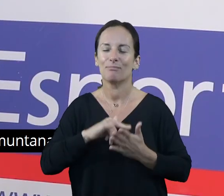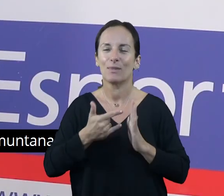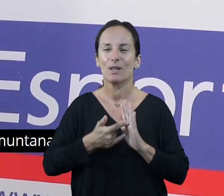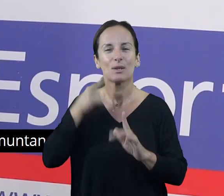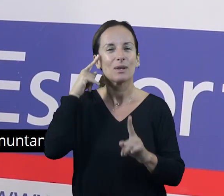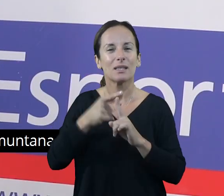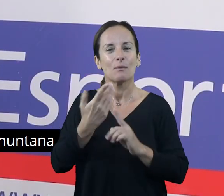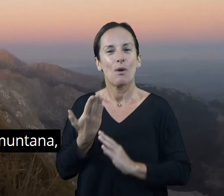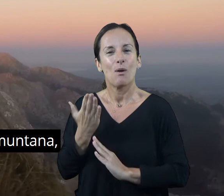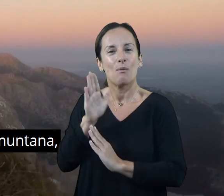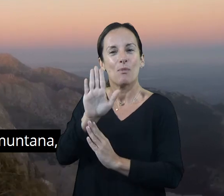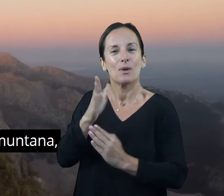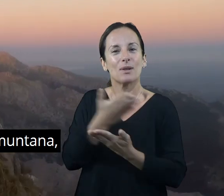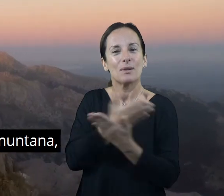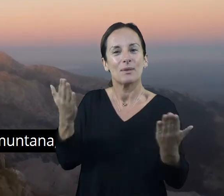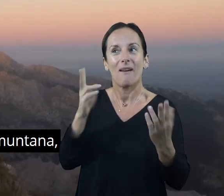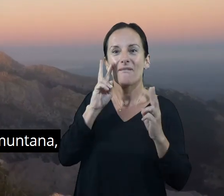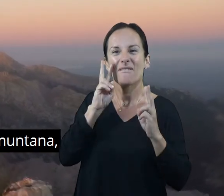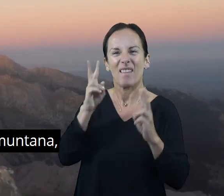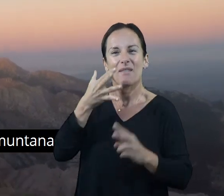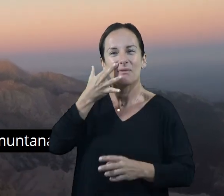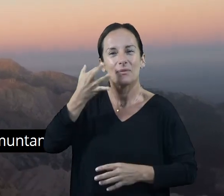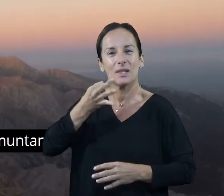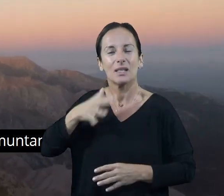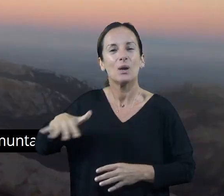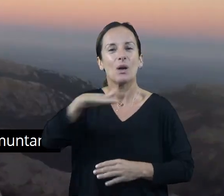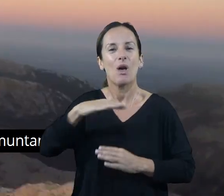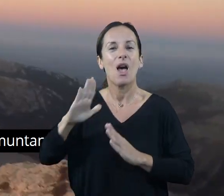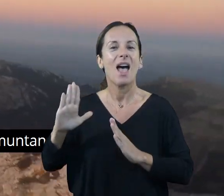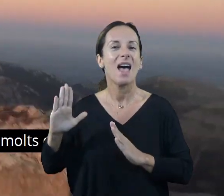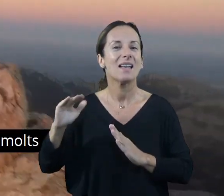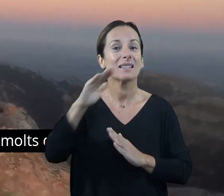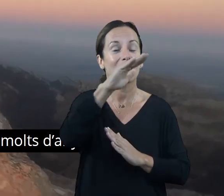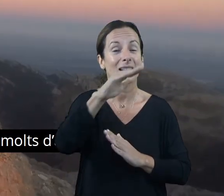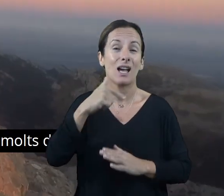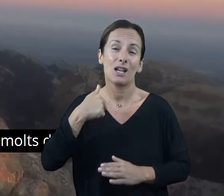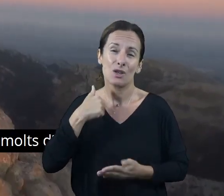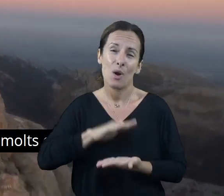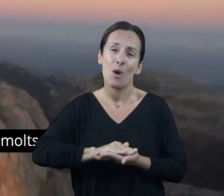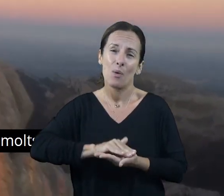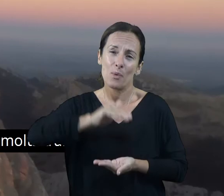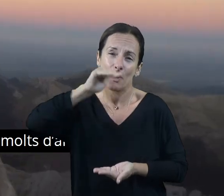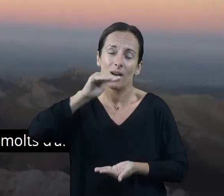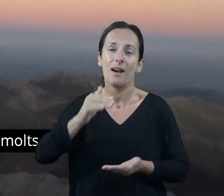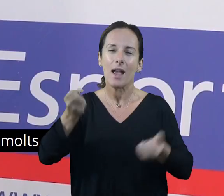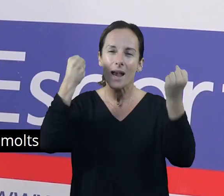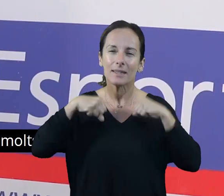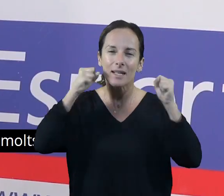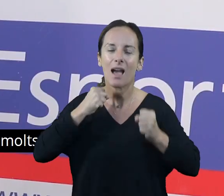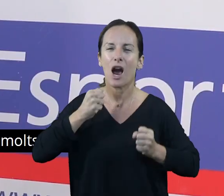per mostrar per jo la realitat de la Serra de Tramuntana, aquí on he viscut,